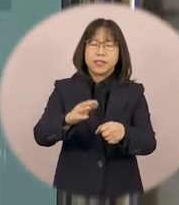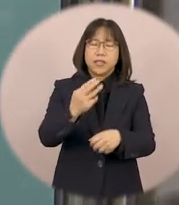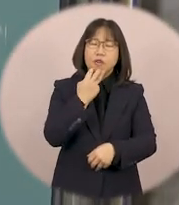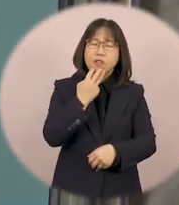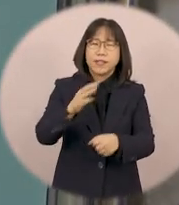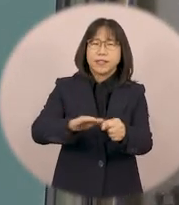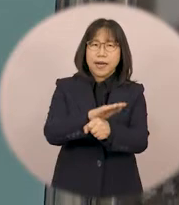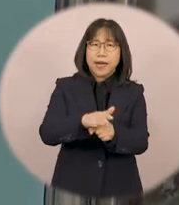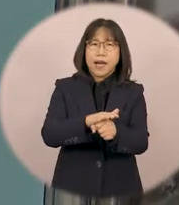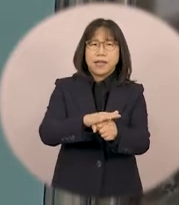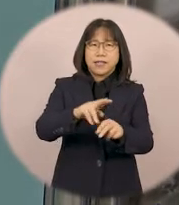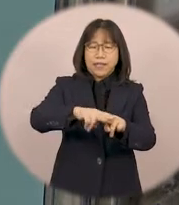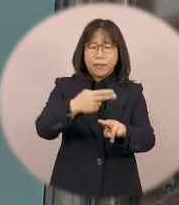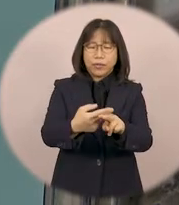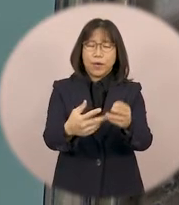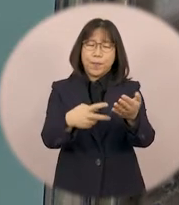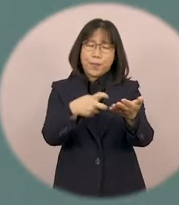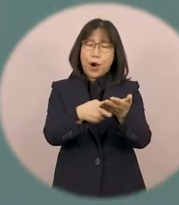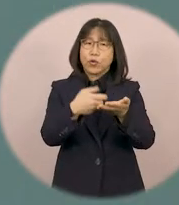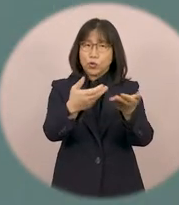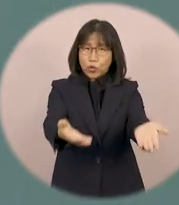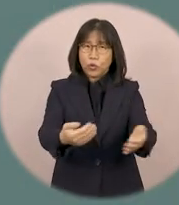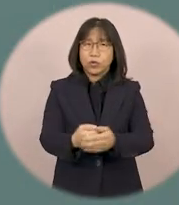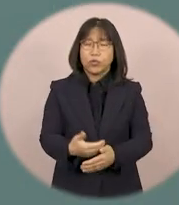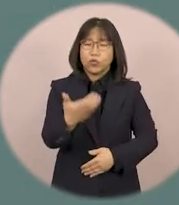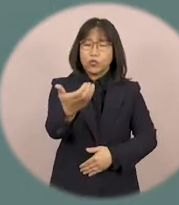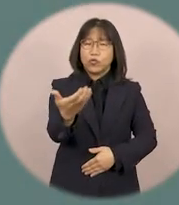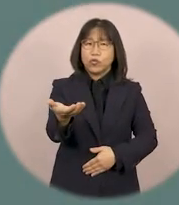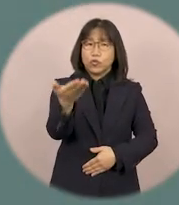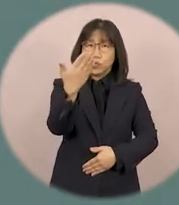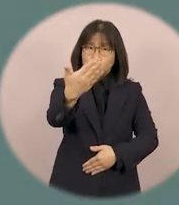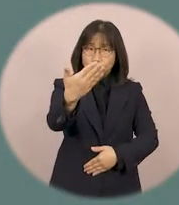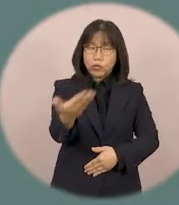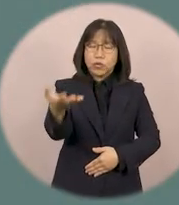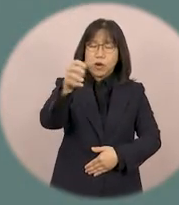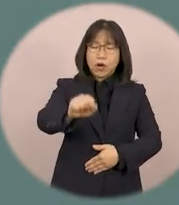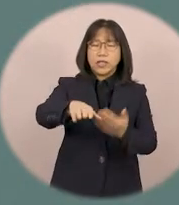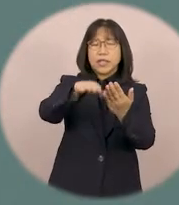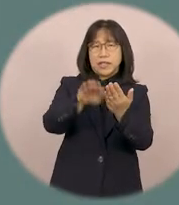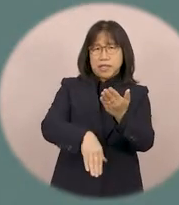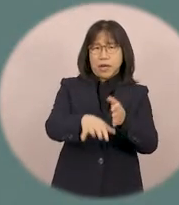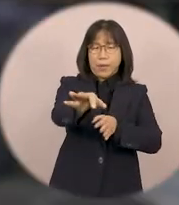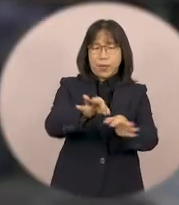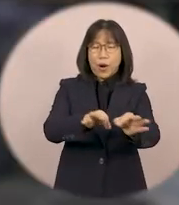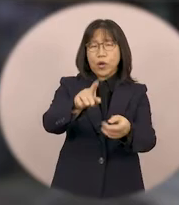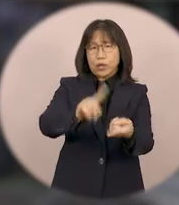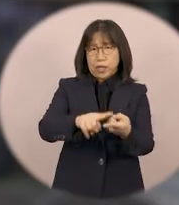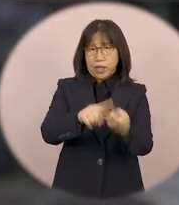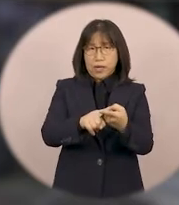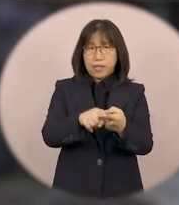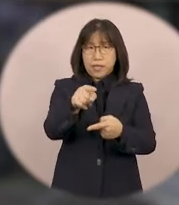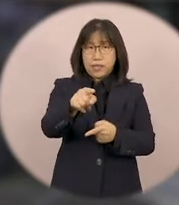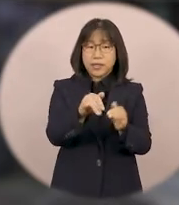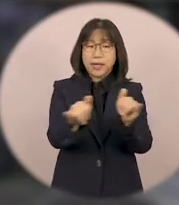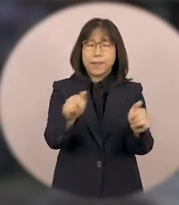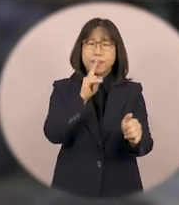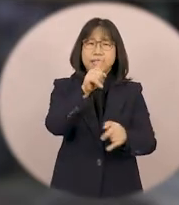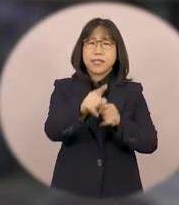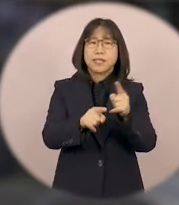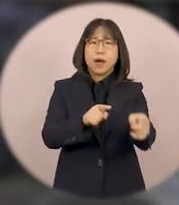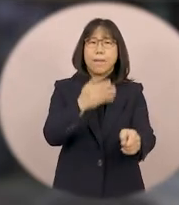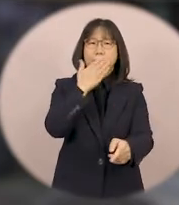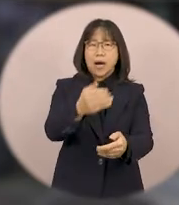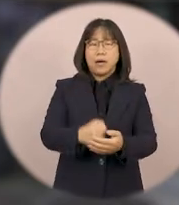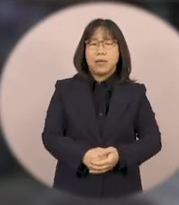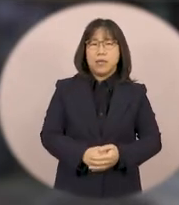사업입니다 참가 건물의 환 3 보증금 9억원 이하 점포에 대해 임대료를 인한 임대인이 면